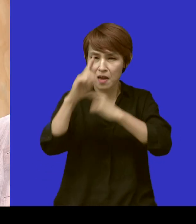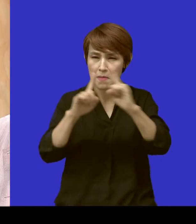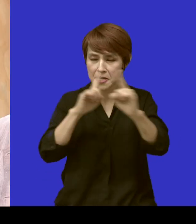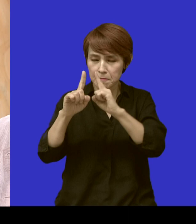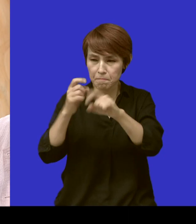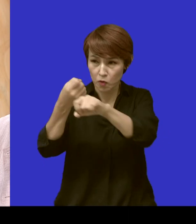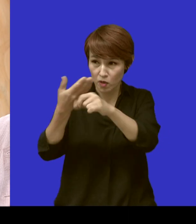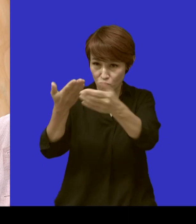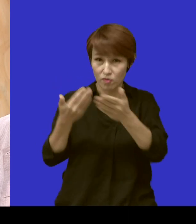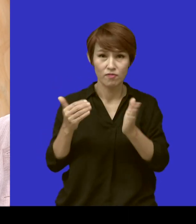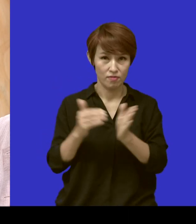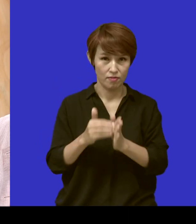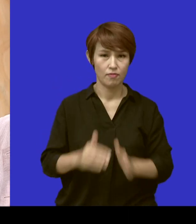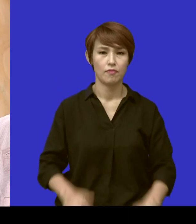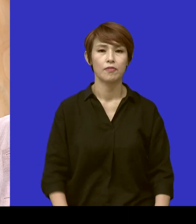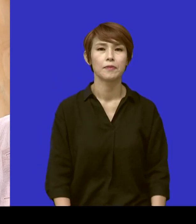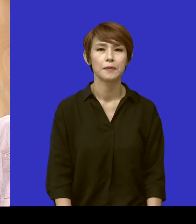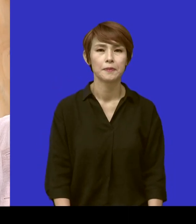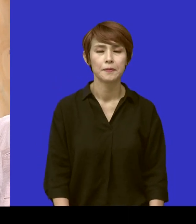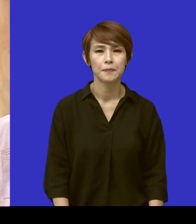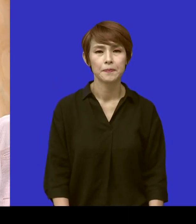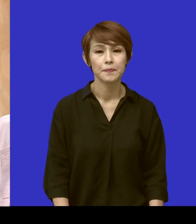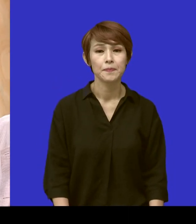그 말씀이 제 안에 확